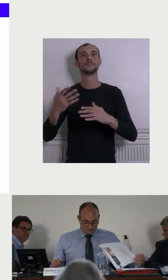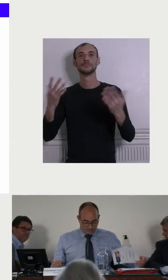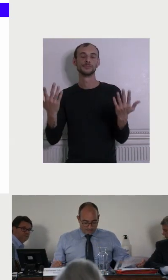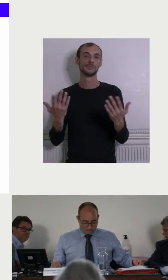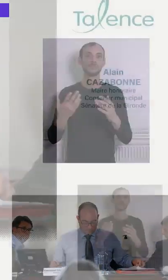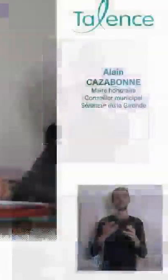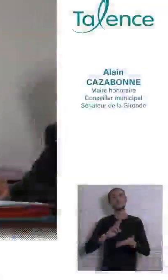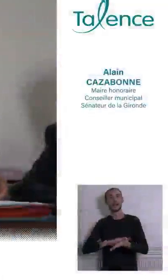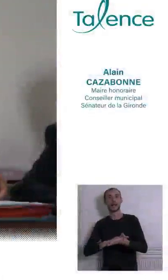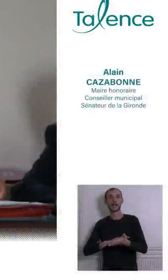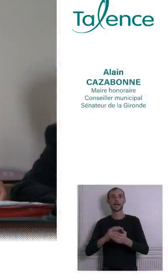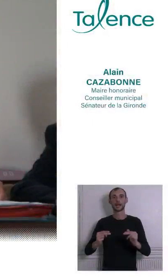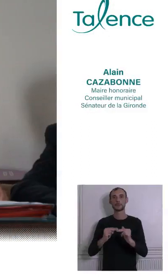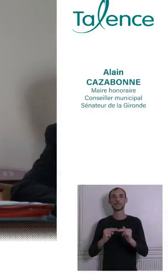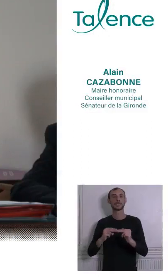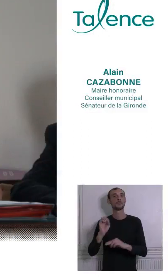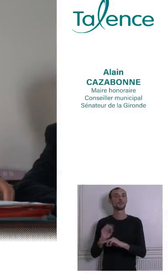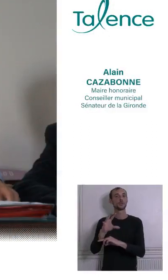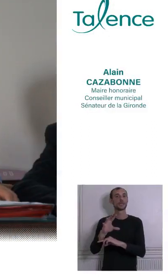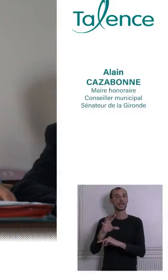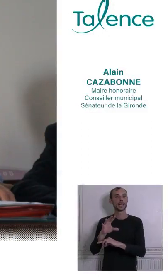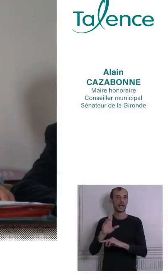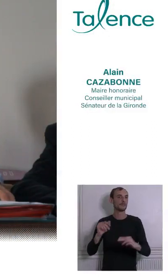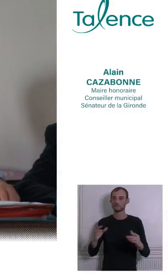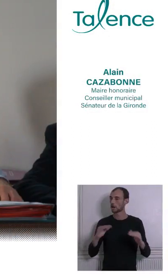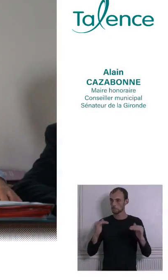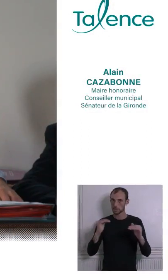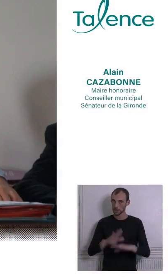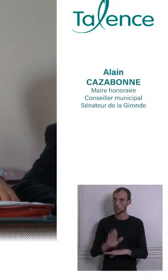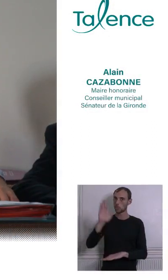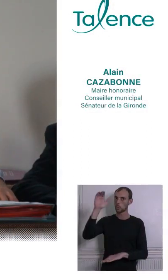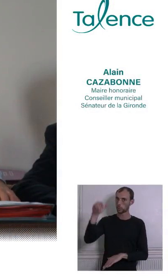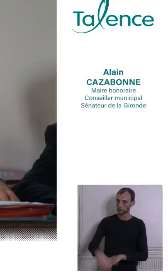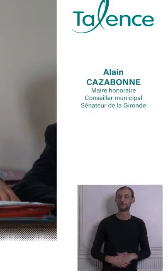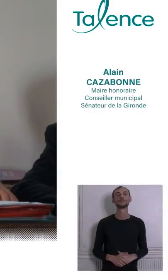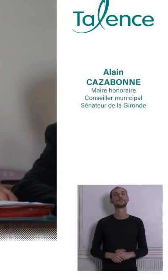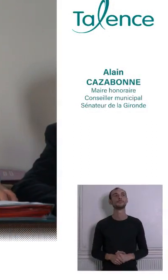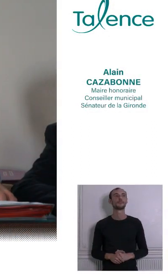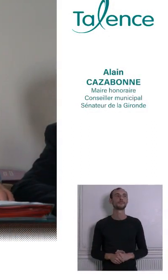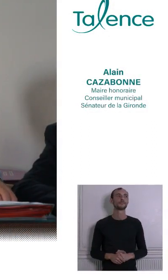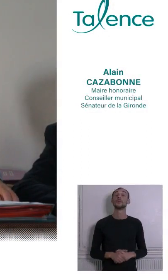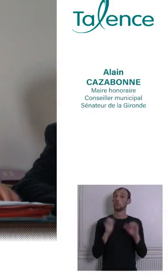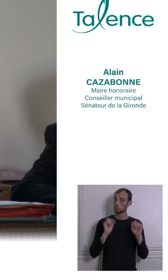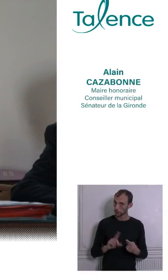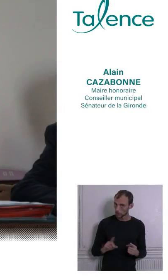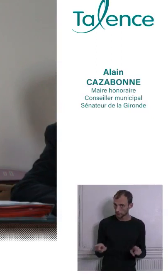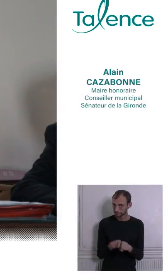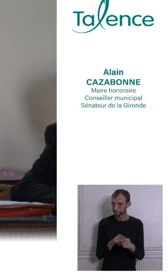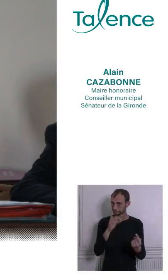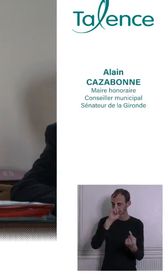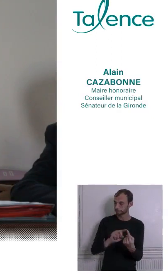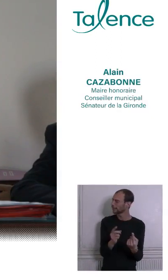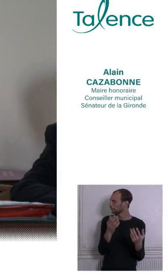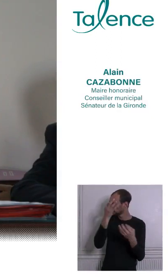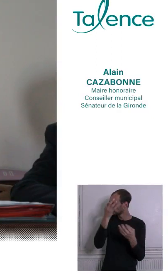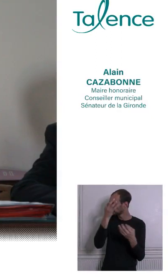prochaine. Enfin, nous avions recruté 2 techniciens bâtiments supplémentaires. Ça a été fait en 2022 et